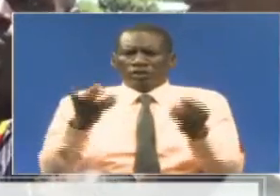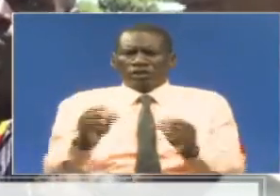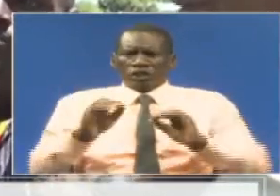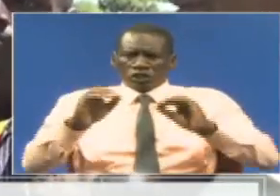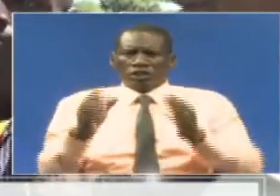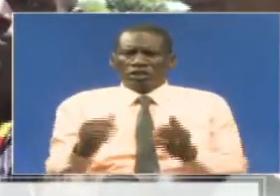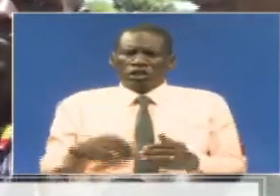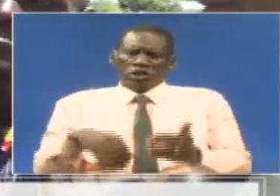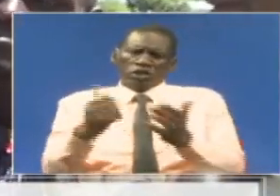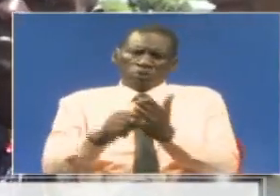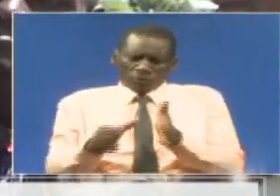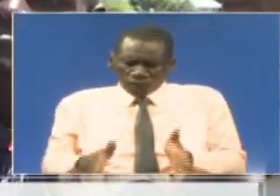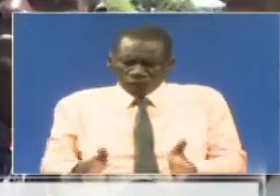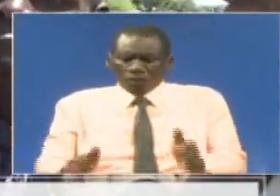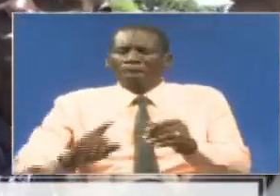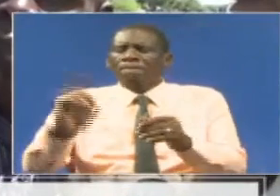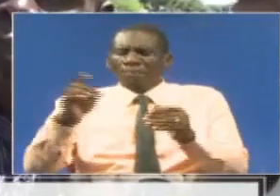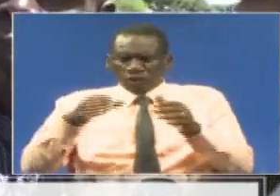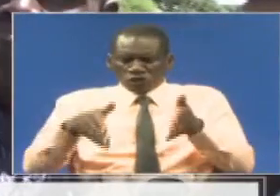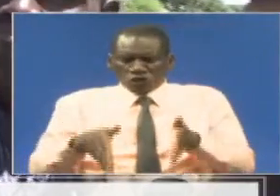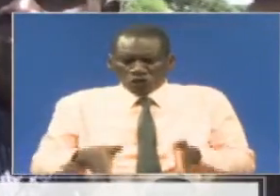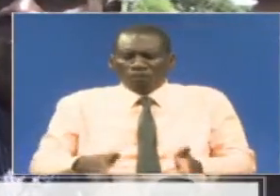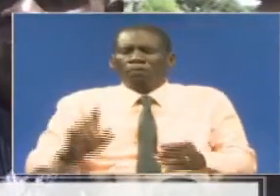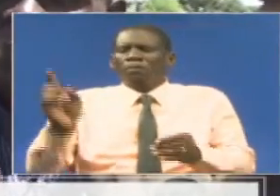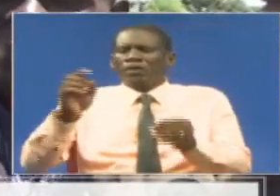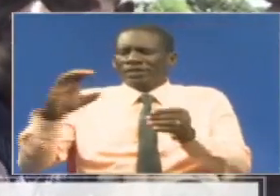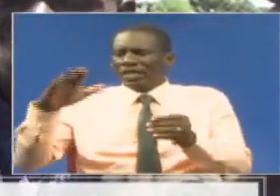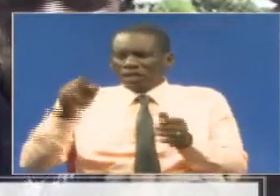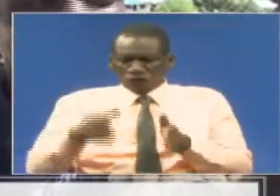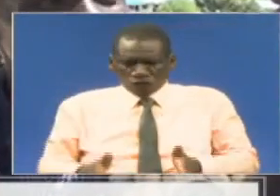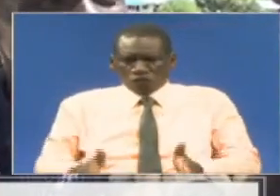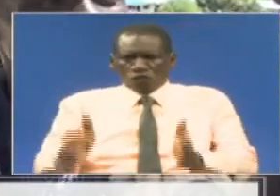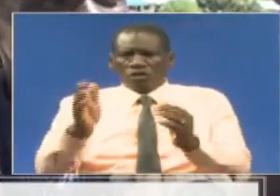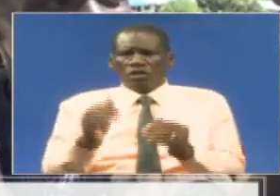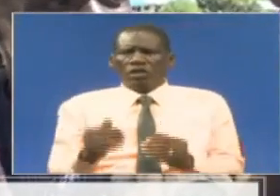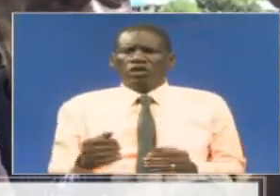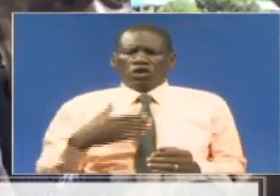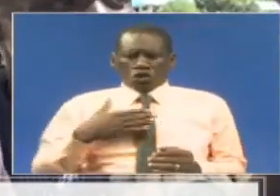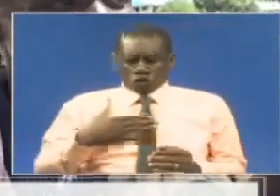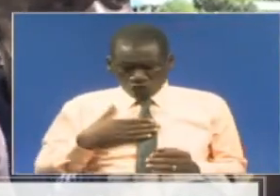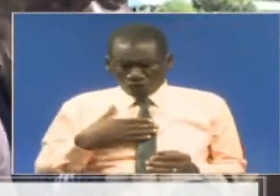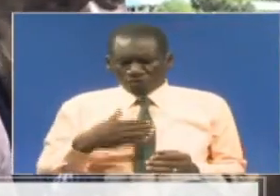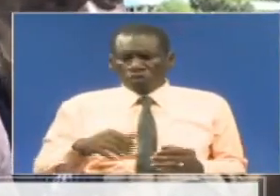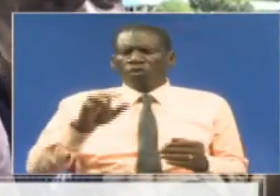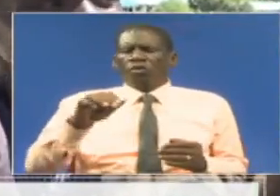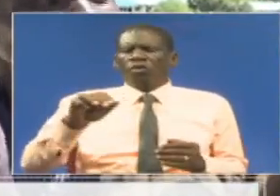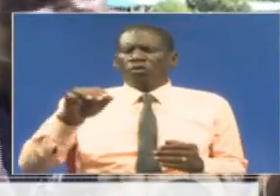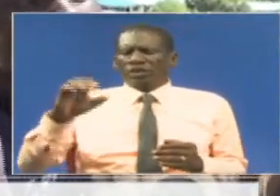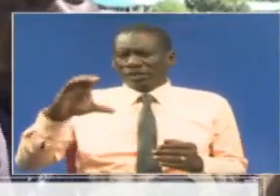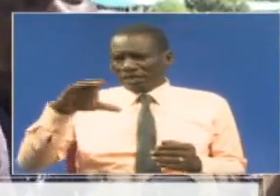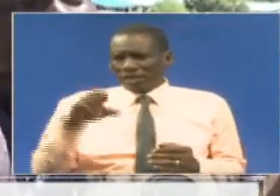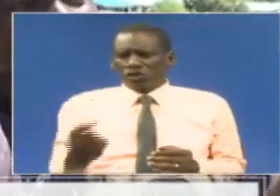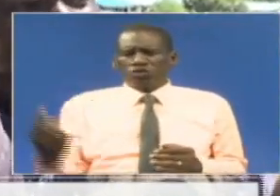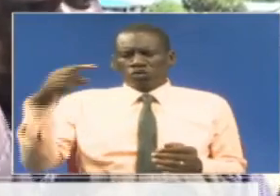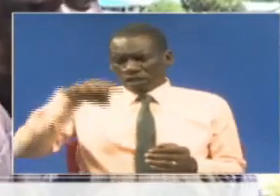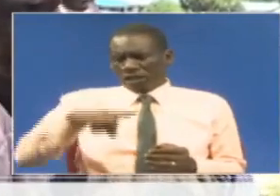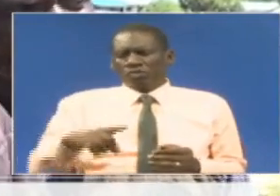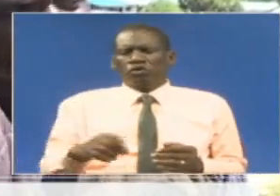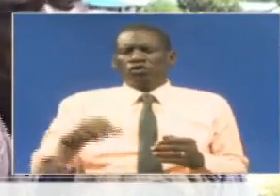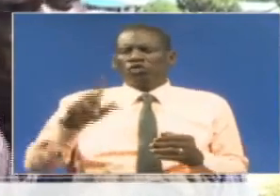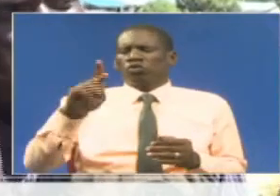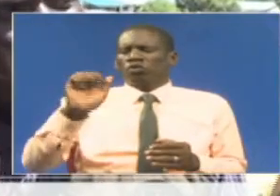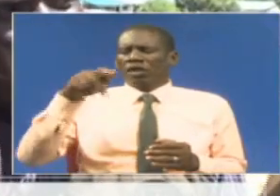manjia. Ministry wa Roads ambaye mheshimiwa ulikuja Kapsabet juzi na ukamrecommend na